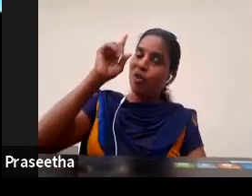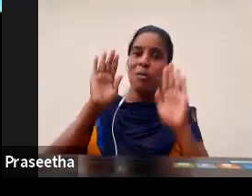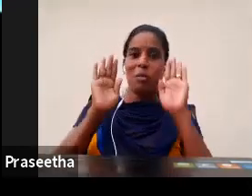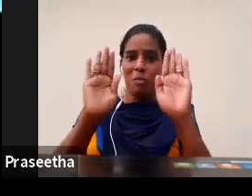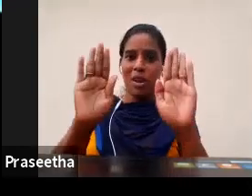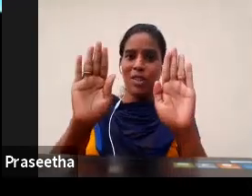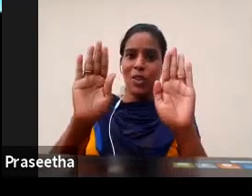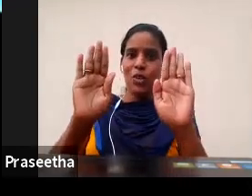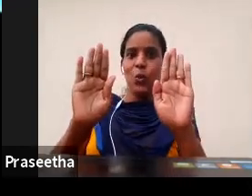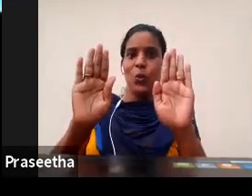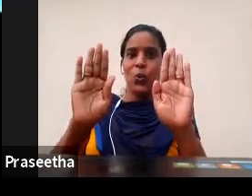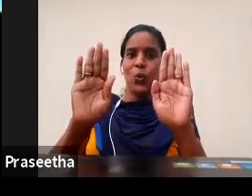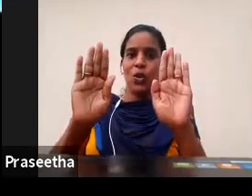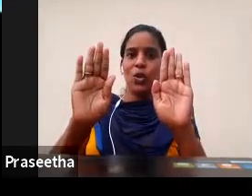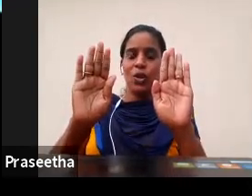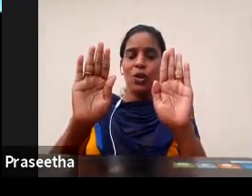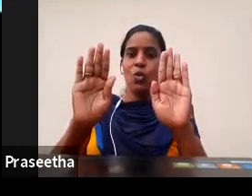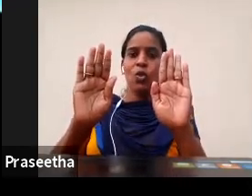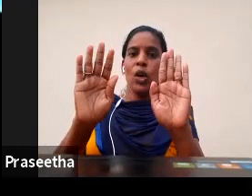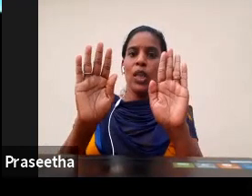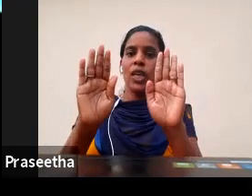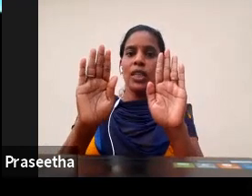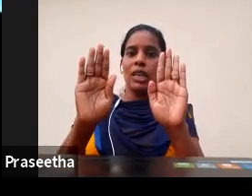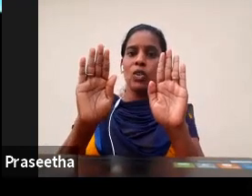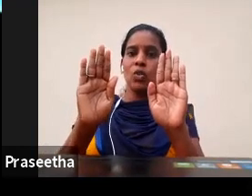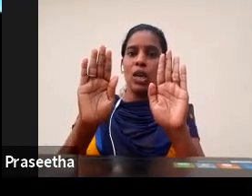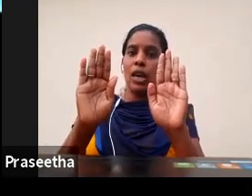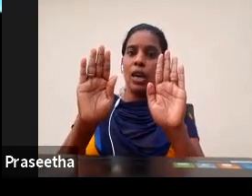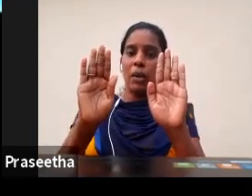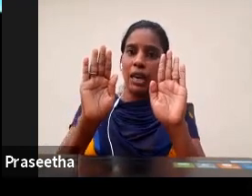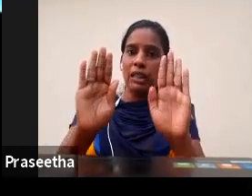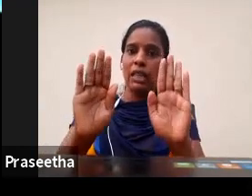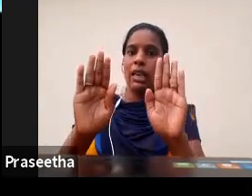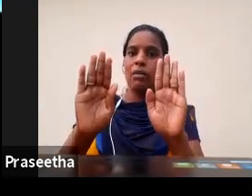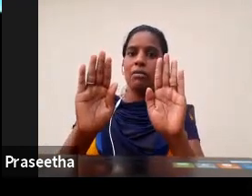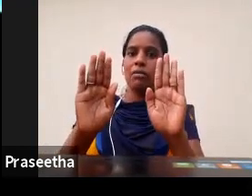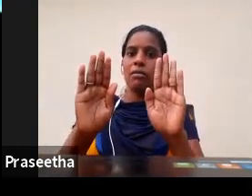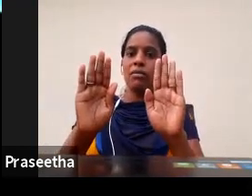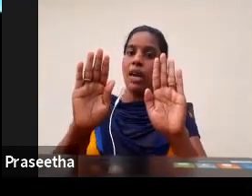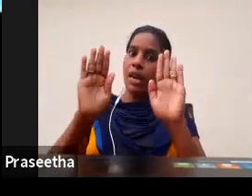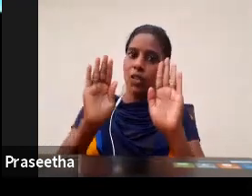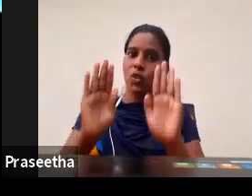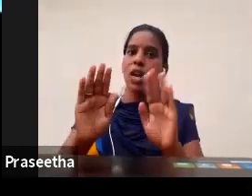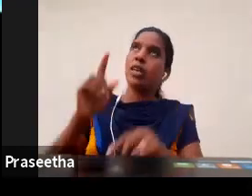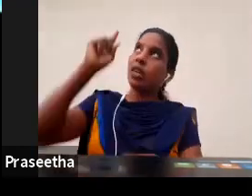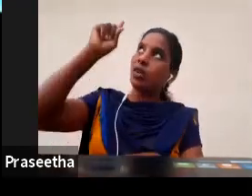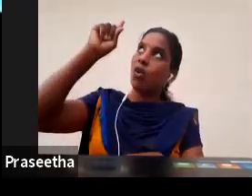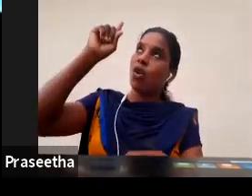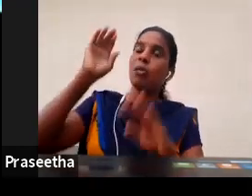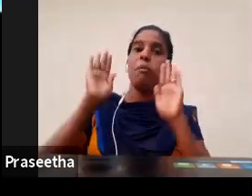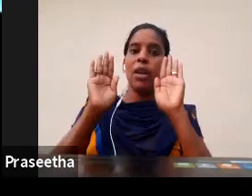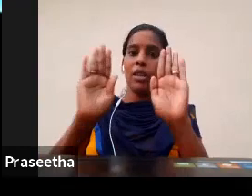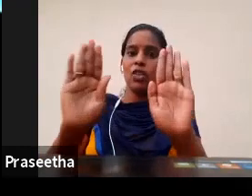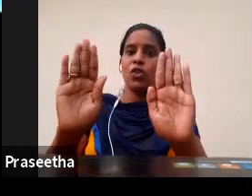ഗോഡ് ബ്ലെസ് യു യു ഒന്നും അതിനകത്ത് അണ്ടർസ്റ്റുഡ് പറയുന്നില്ലെങ്കിലും അണ്ടർസ്റ്റുഡ് ആണ്